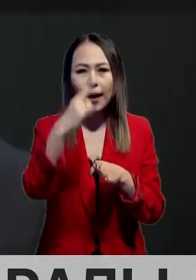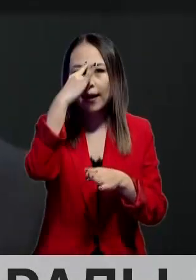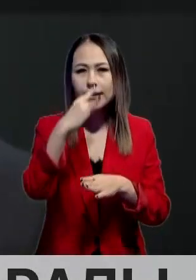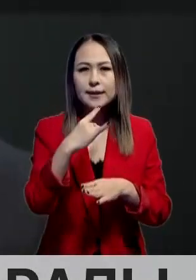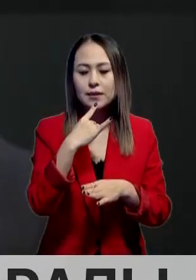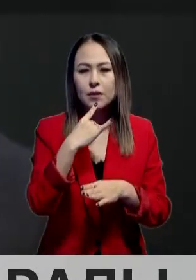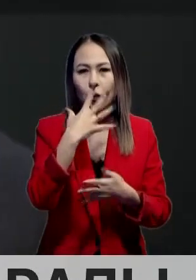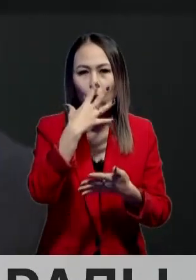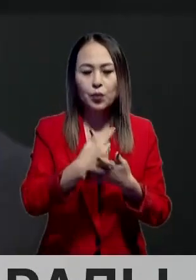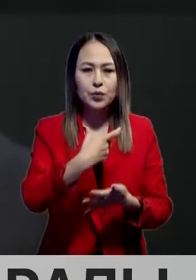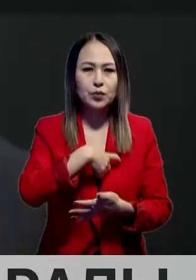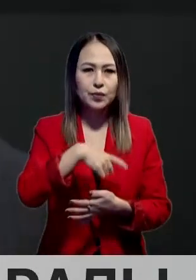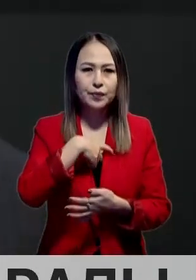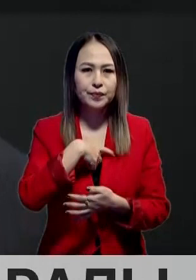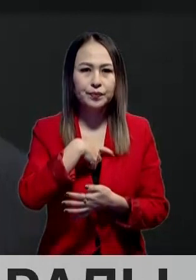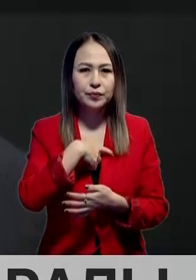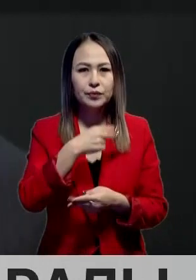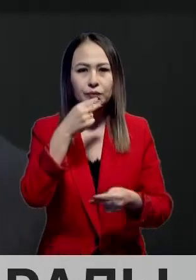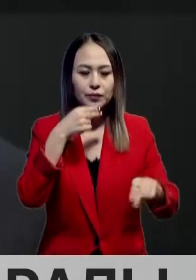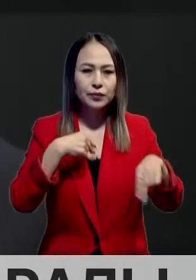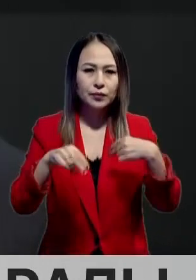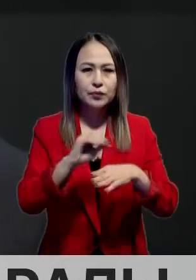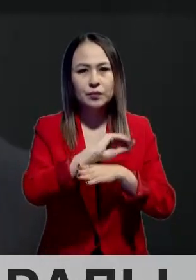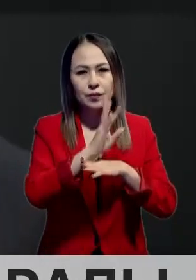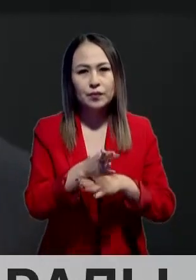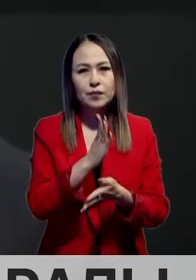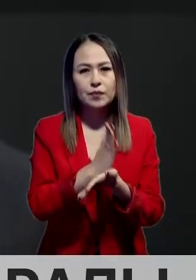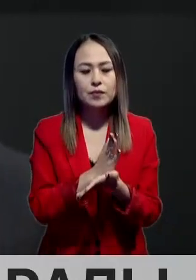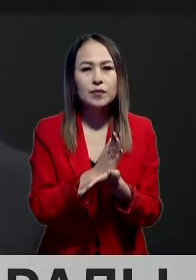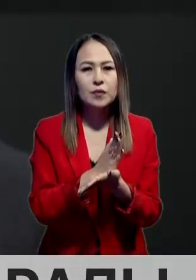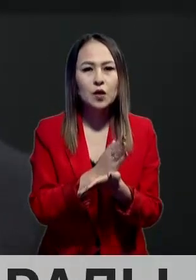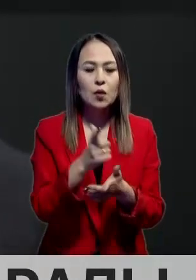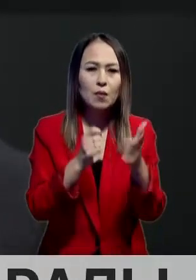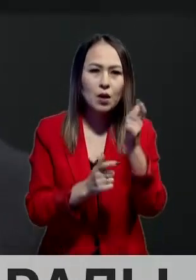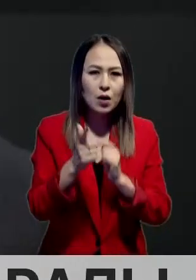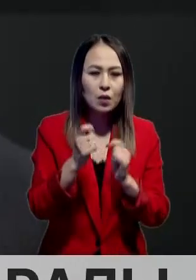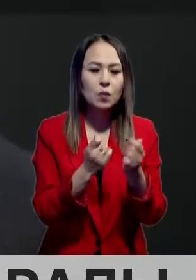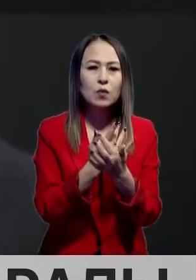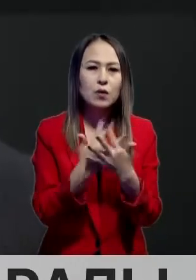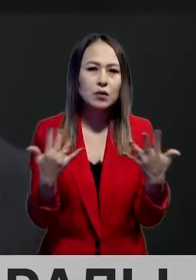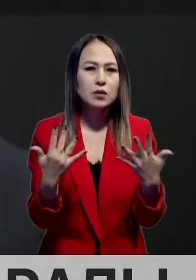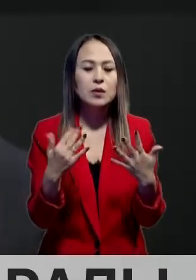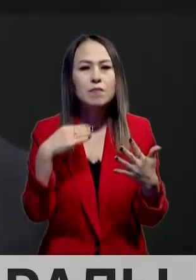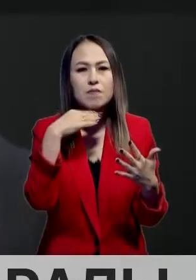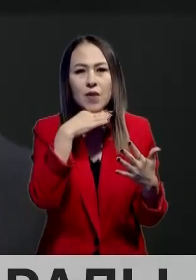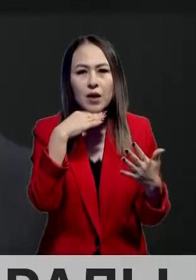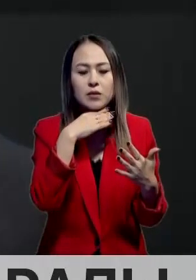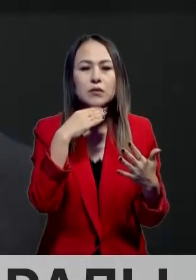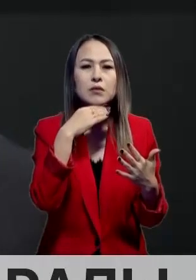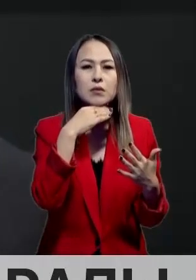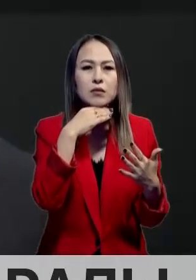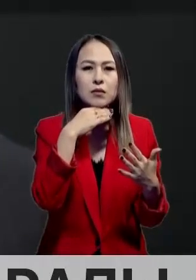Қазақстан өз-өзін азық-түлікпен қамтамасыз ету. Сүт өнімдер, ет